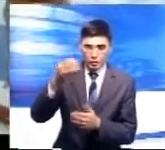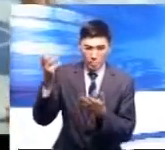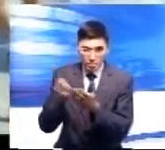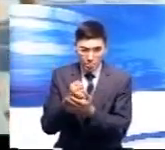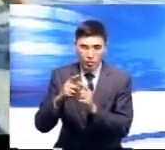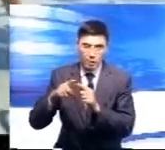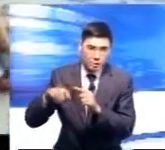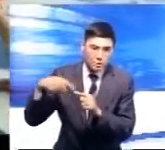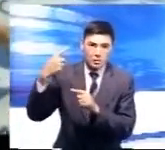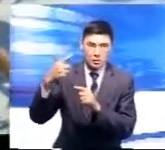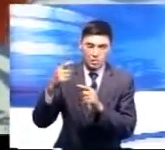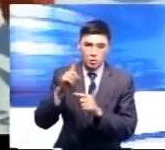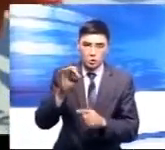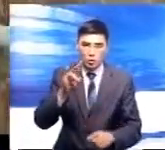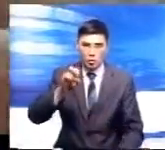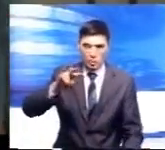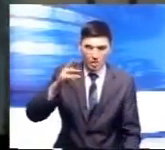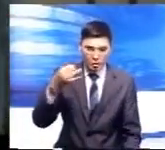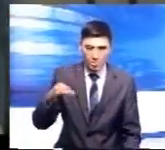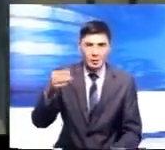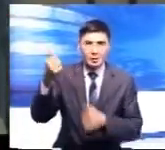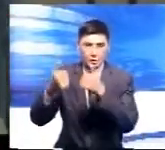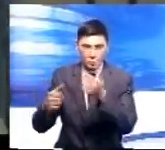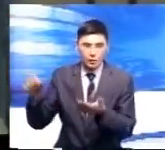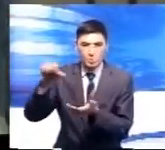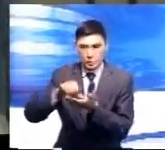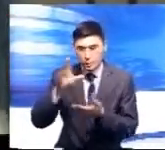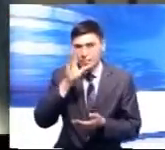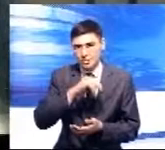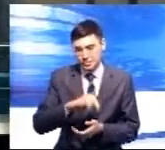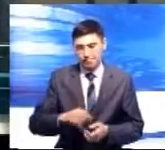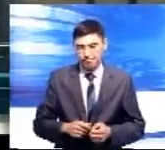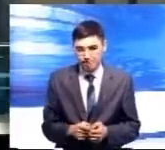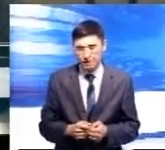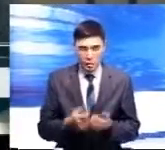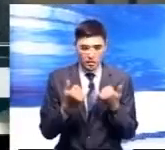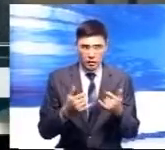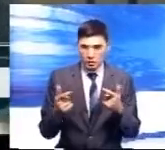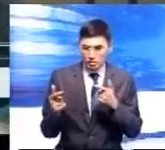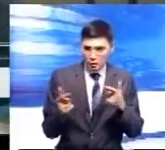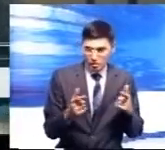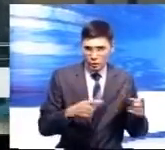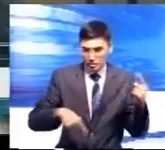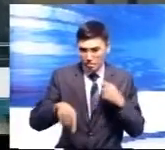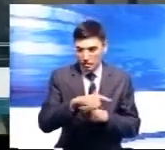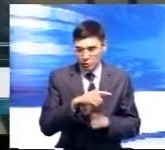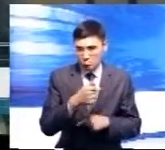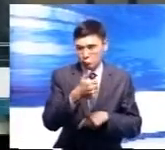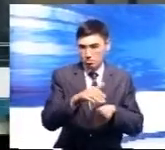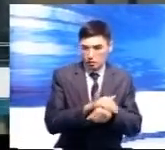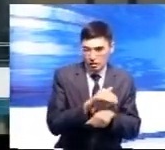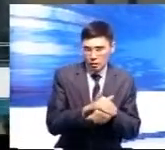первенстве Казахстана. Подготовка очень хорошая. Надеемся, что на области выступим